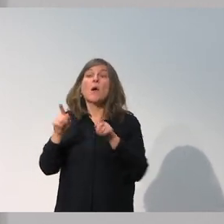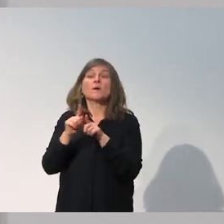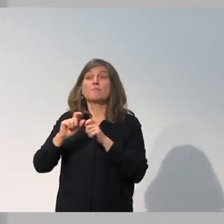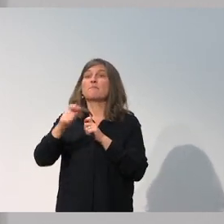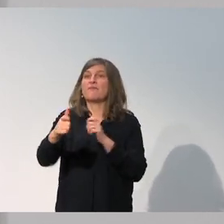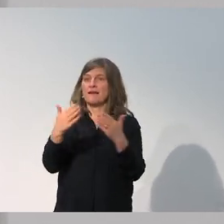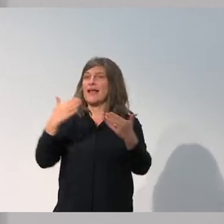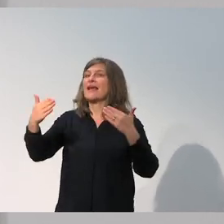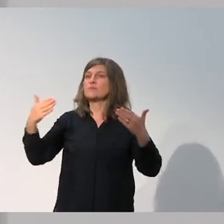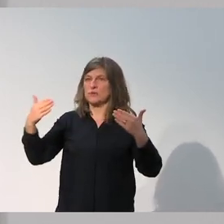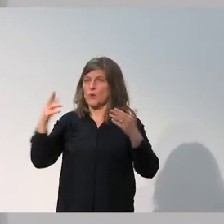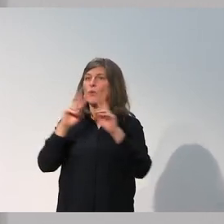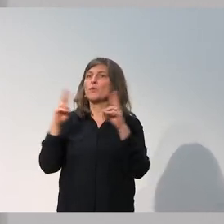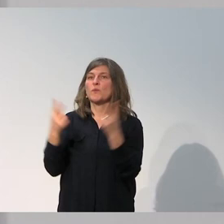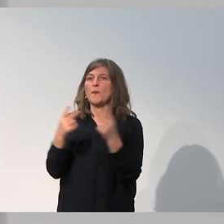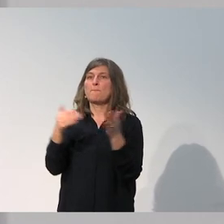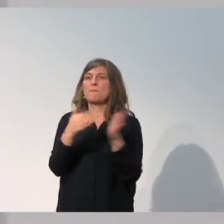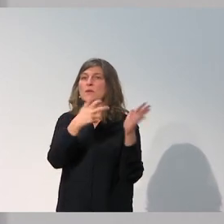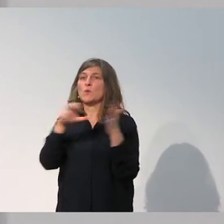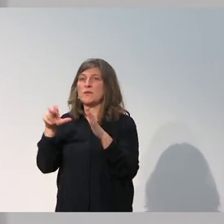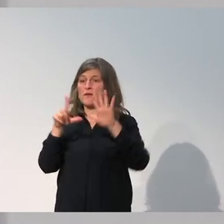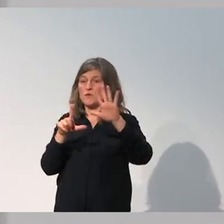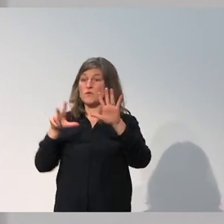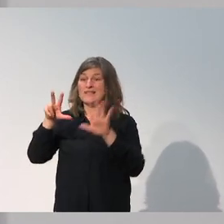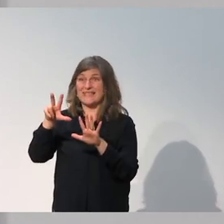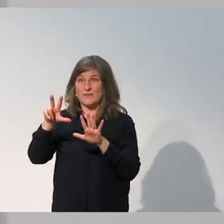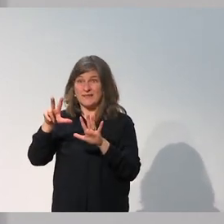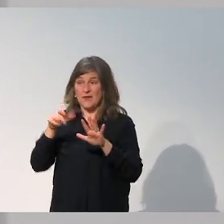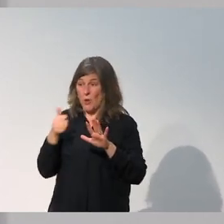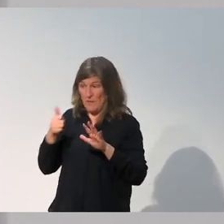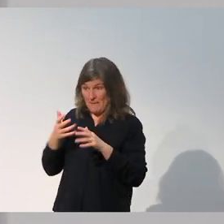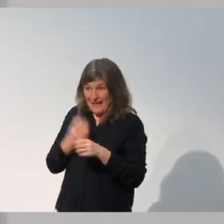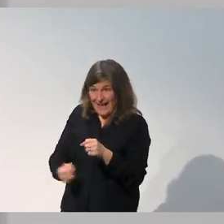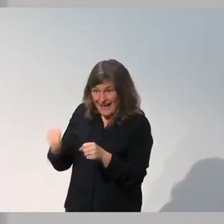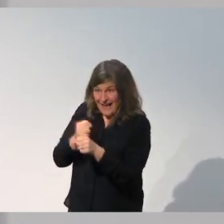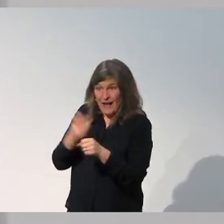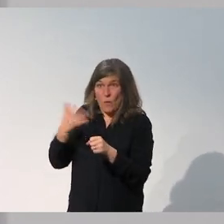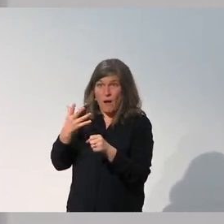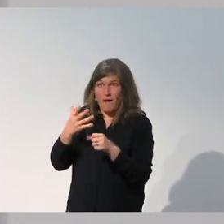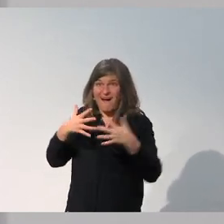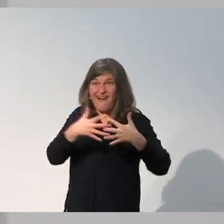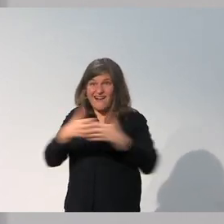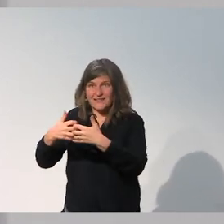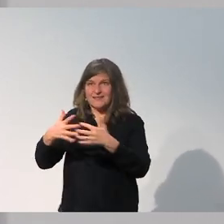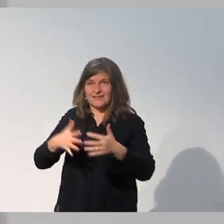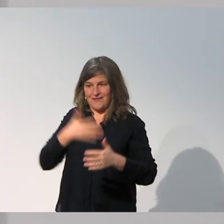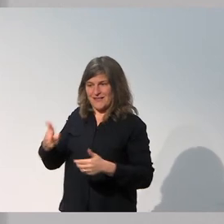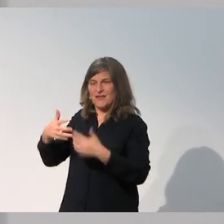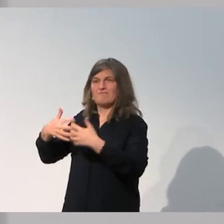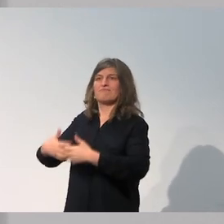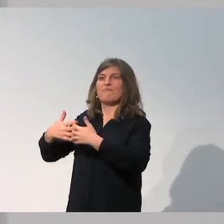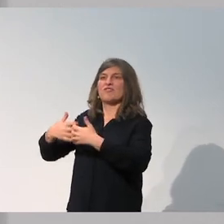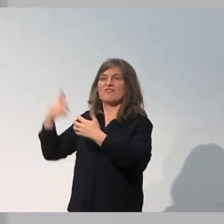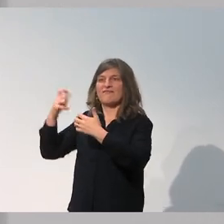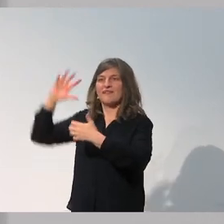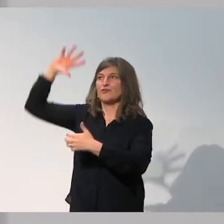de 1878, où on le verra fabriquer des blocs de glace grâce à cette machine. La première question que je voudrais vous poser, c'est pourquoi vous